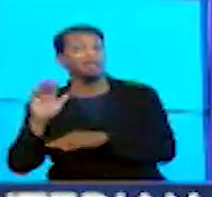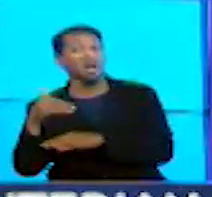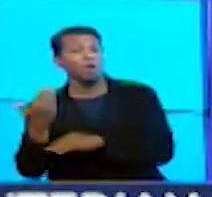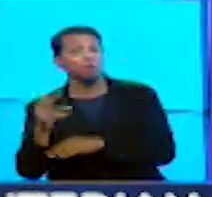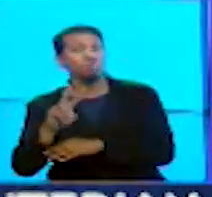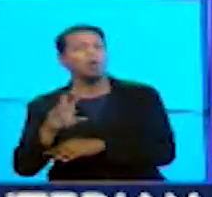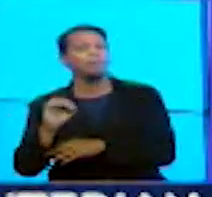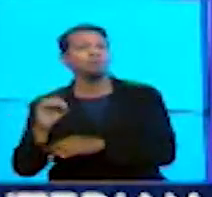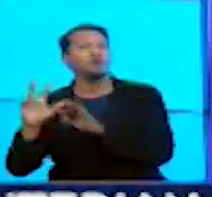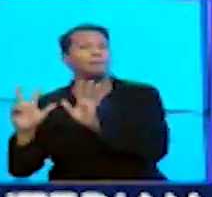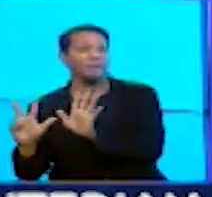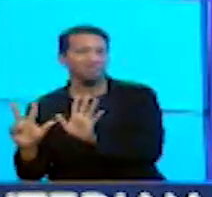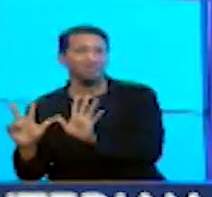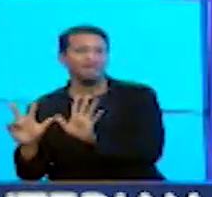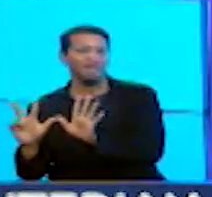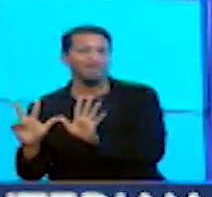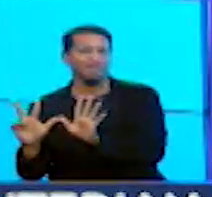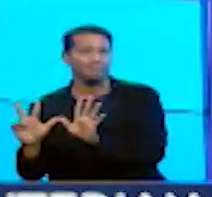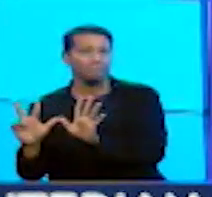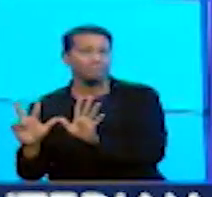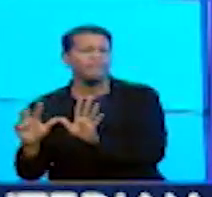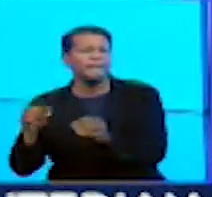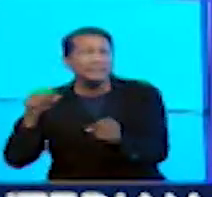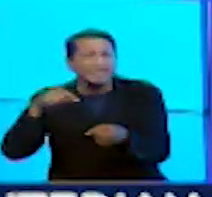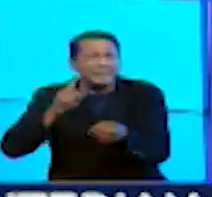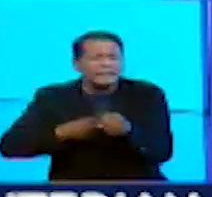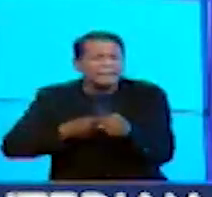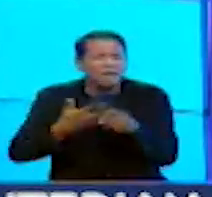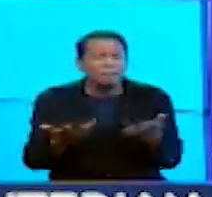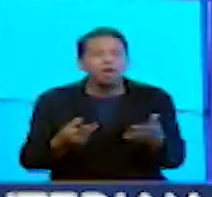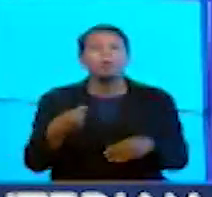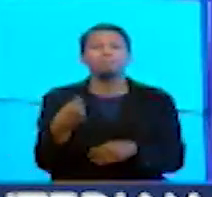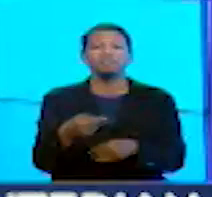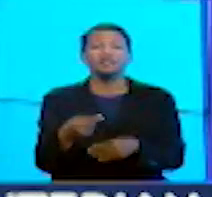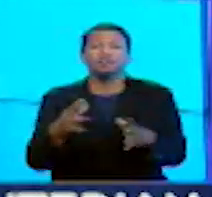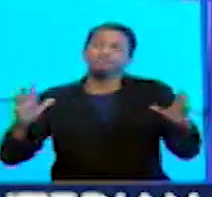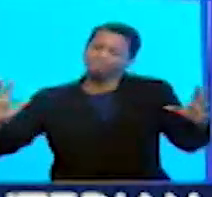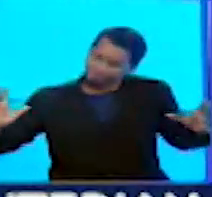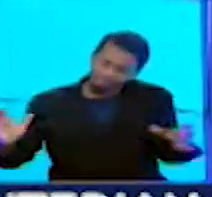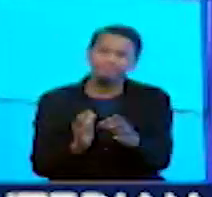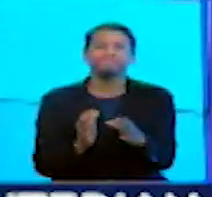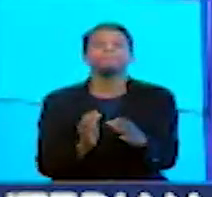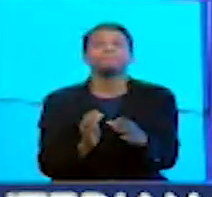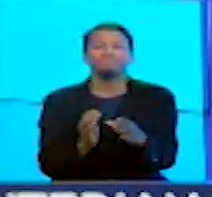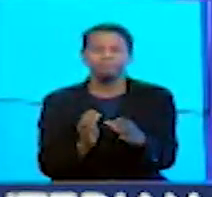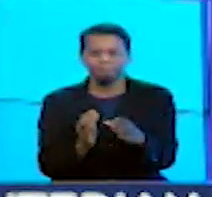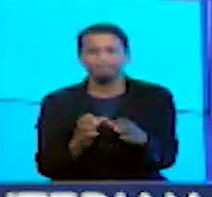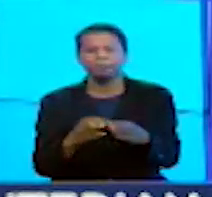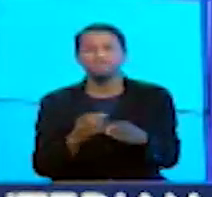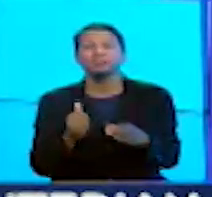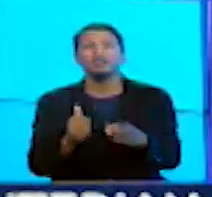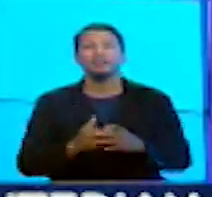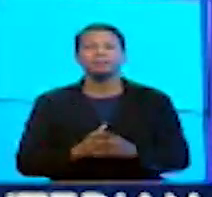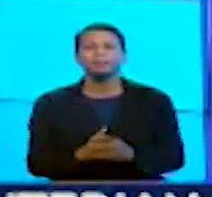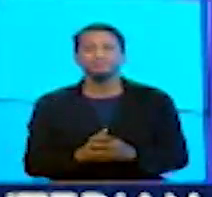2008. Pada intinya adalah untuk efisiensi efektivitas, kemudian kesinambungan keserasian kepaduan pelaksanaan